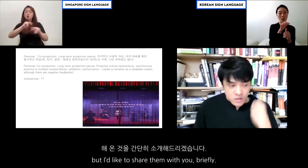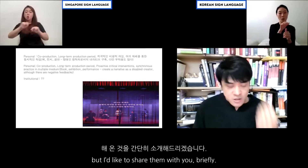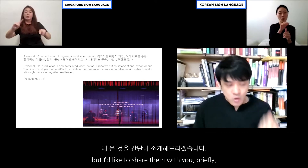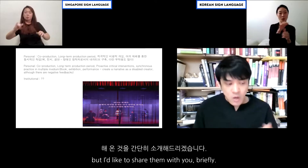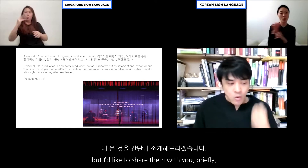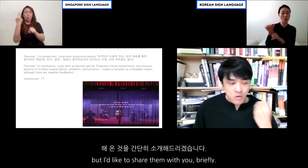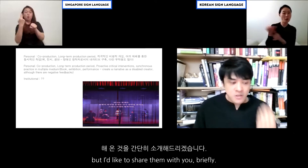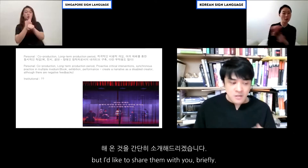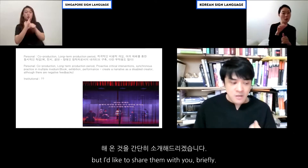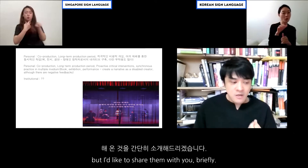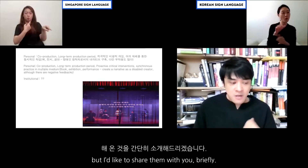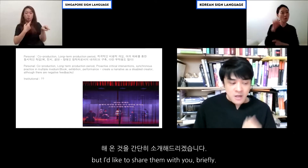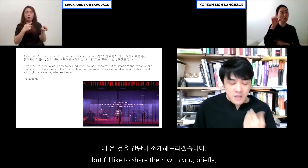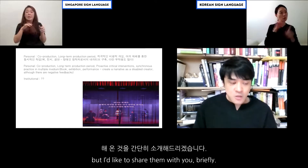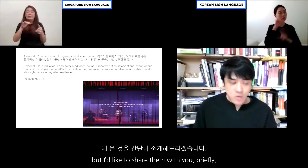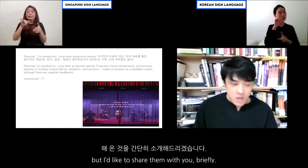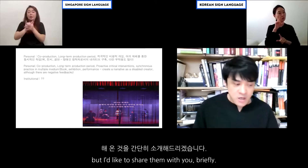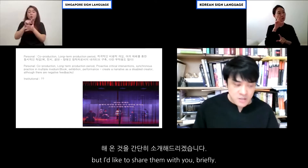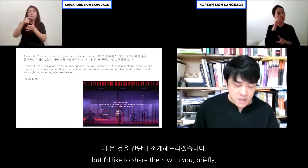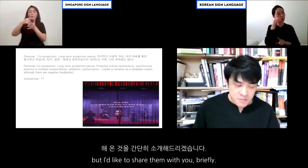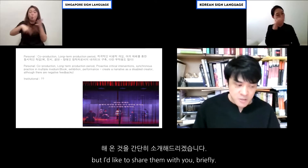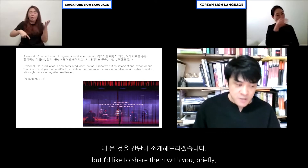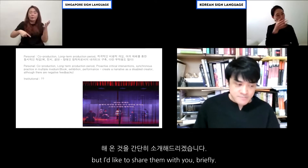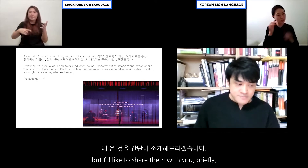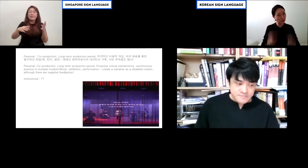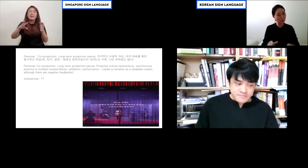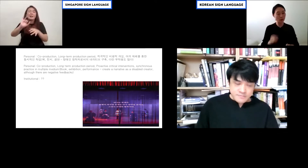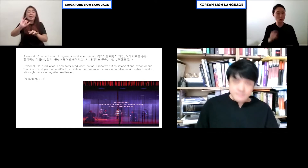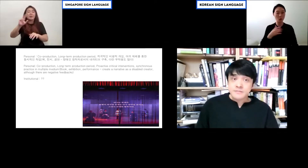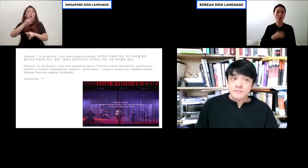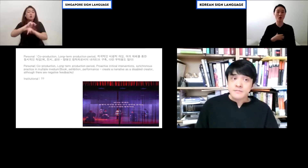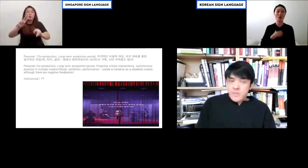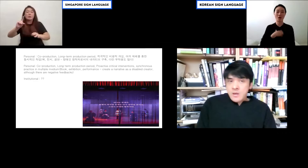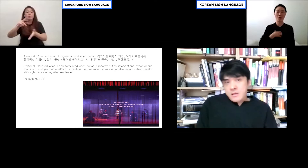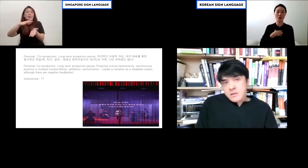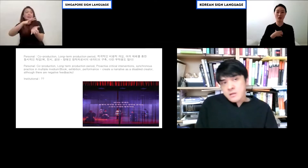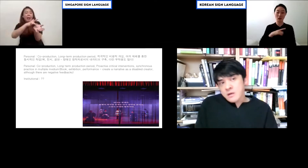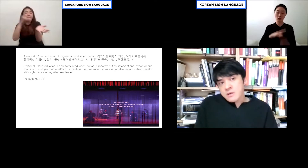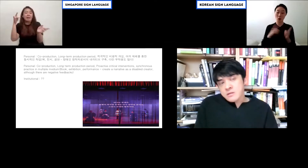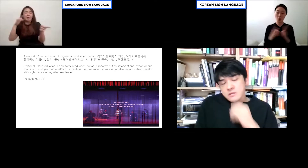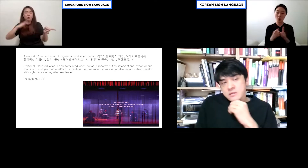나름대로 시도해 온 것을 간단히 소개해 드리겠습니다.